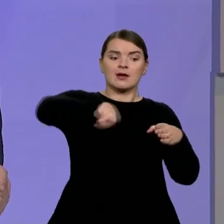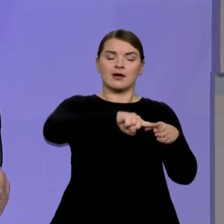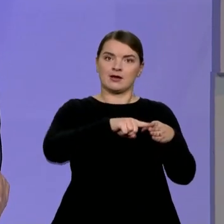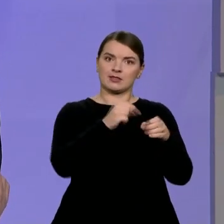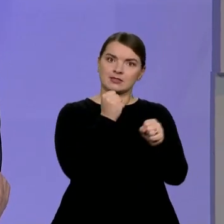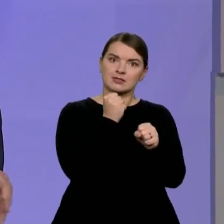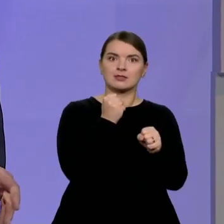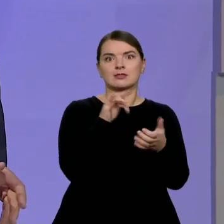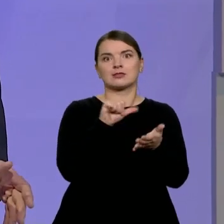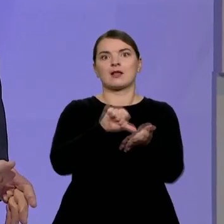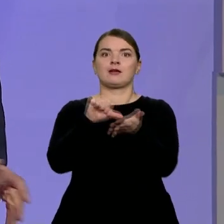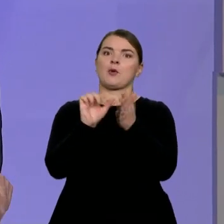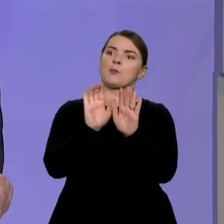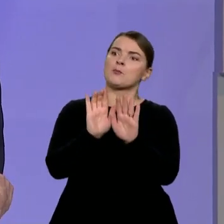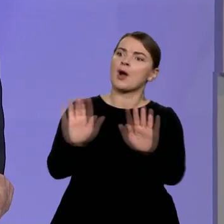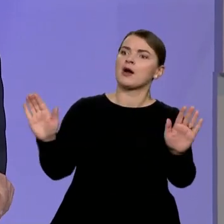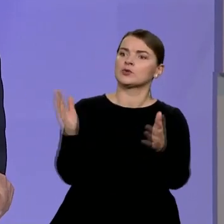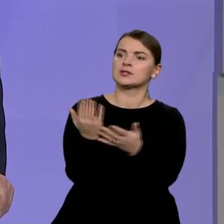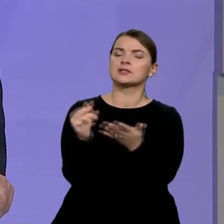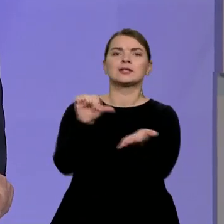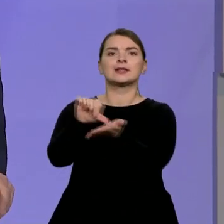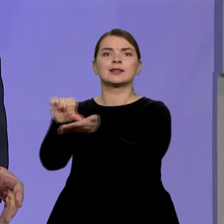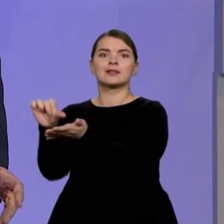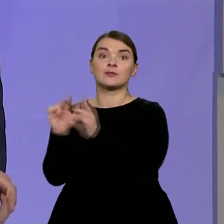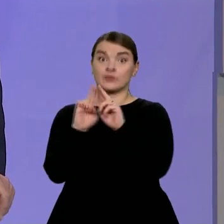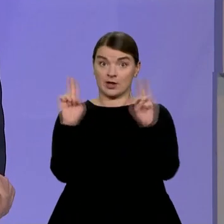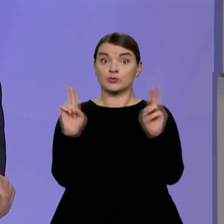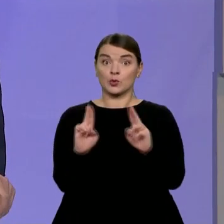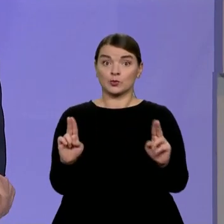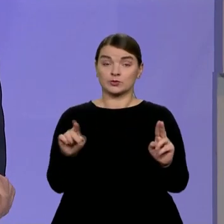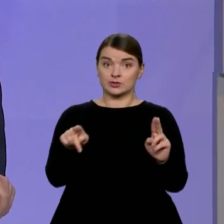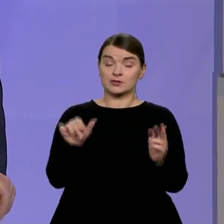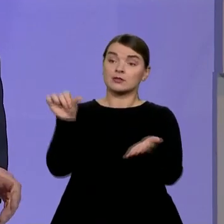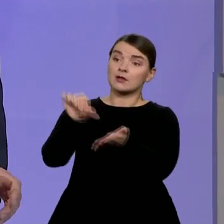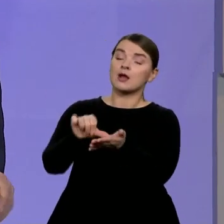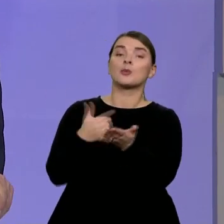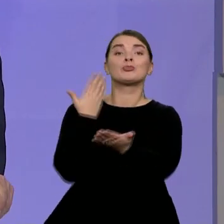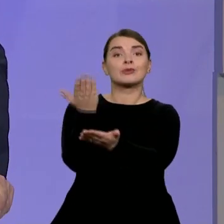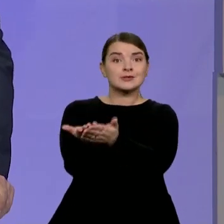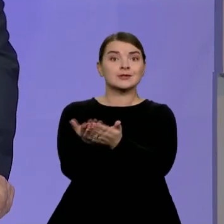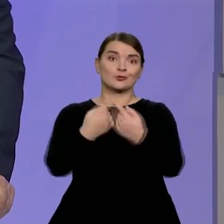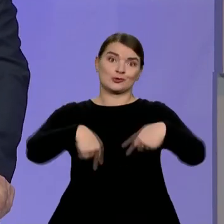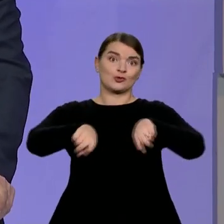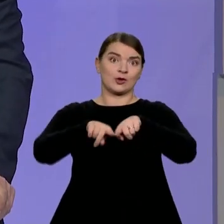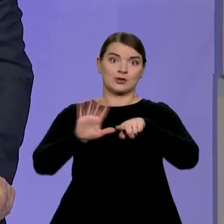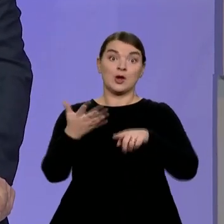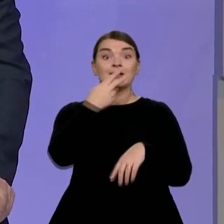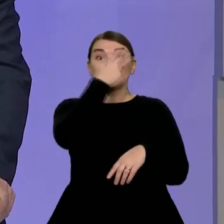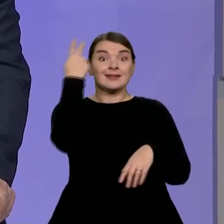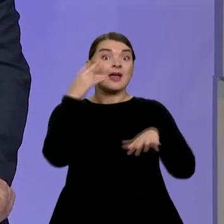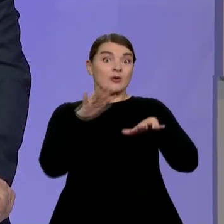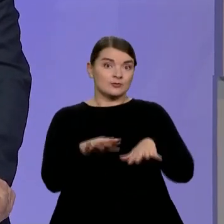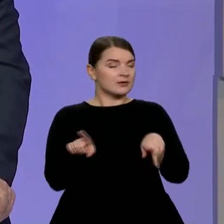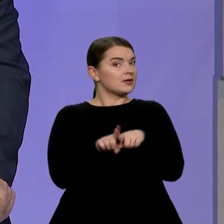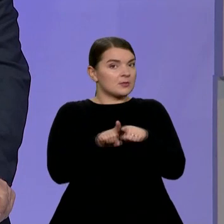parodose, pristatyti tarptautinėse parodose, ne tik tai parodoje Lietuvoje, bet aš manau, kad ir Lietuvoje, sakykime, verslo